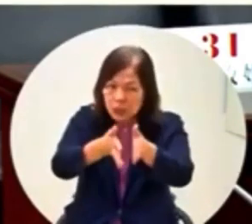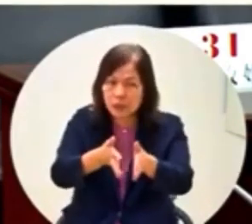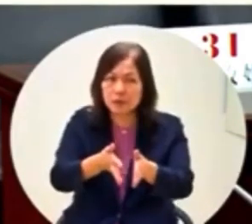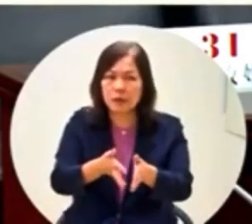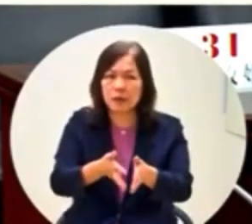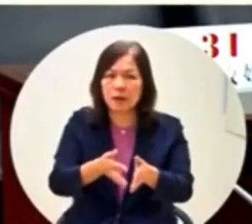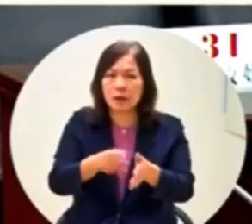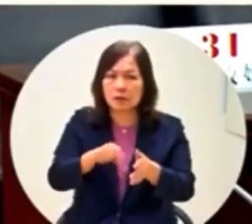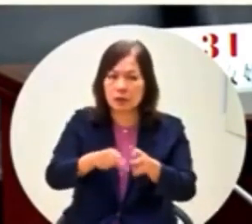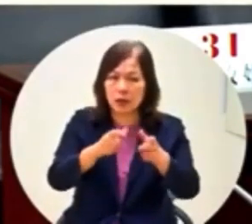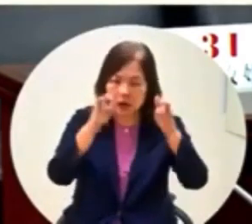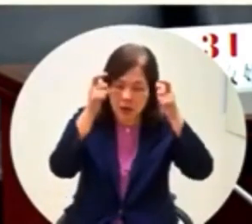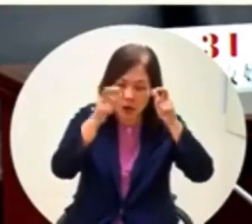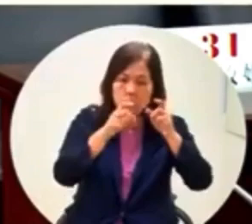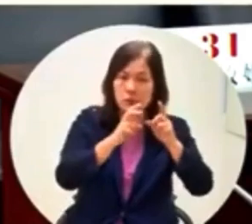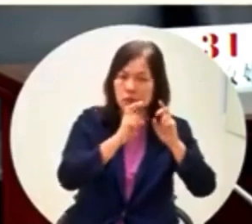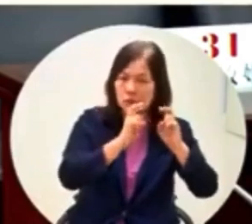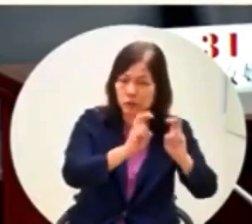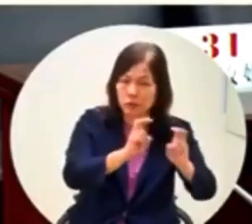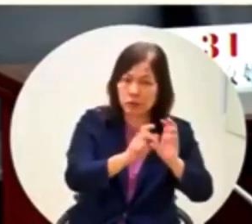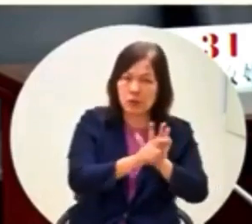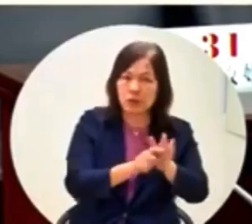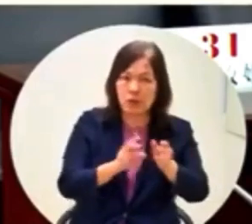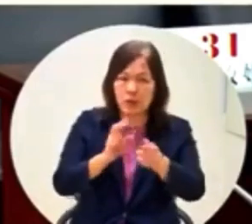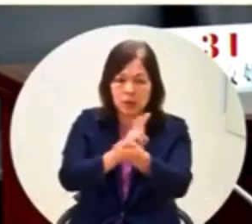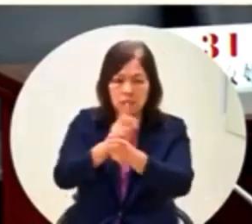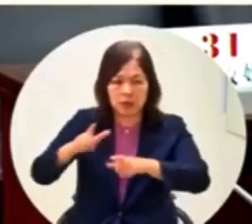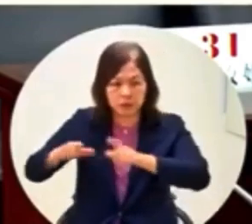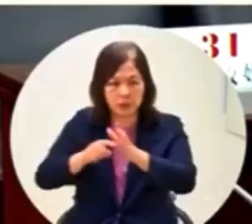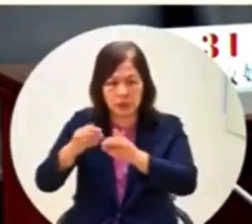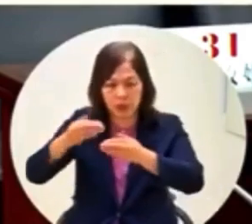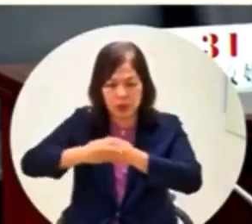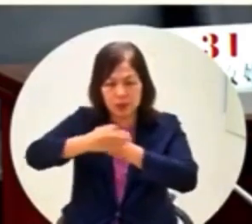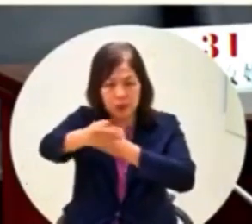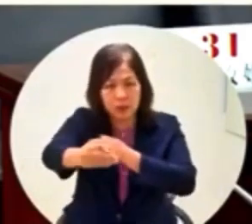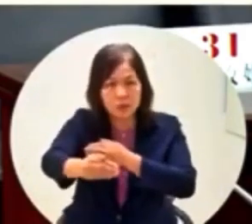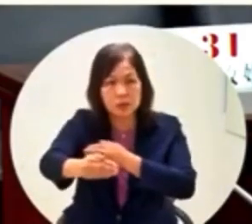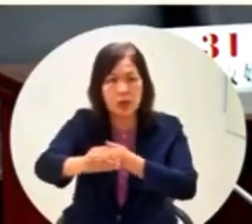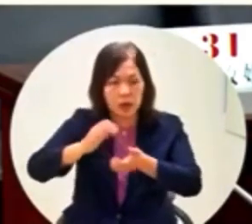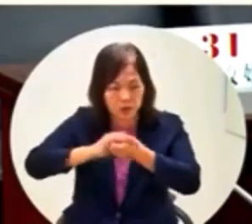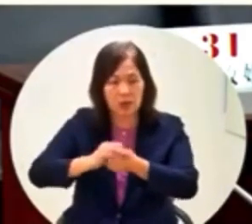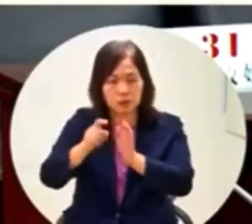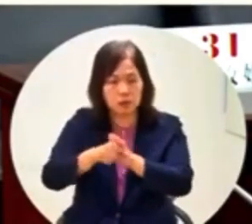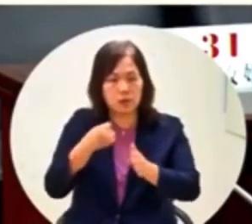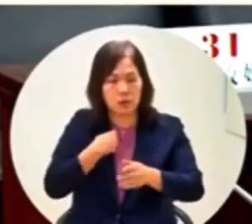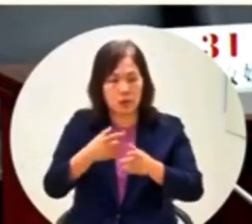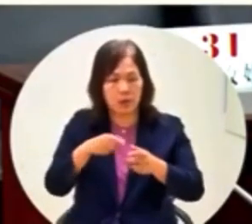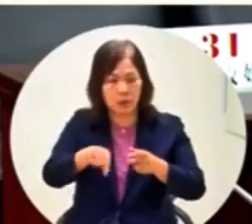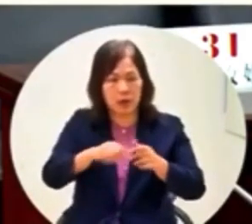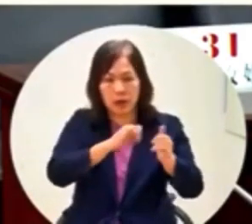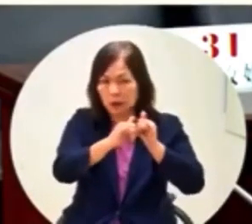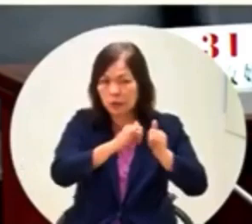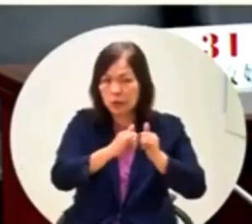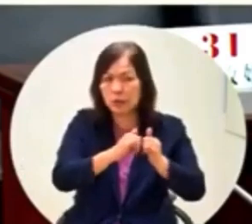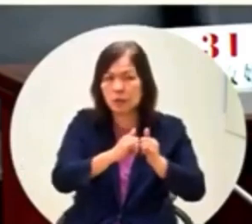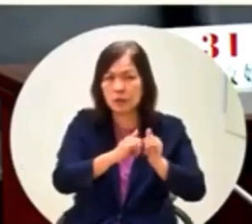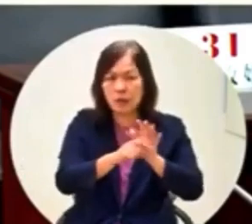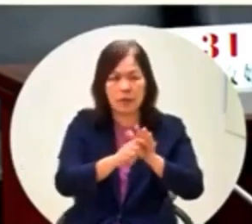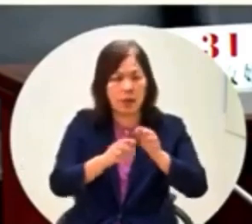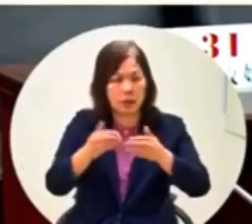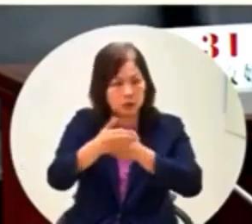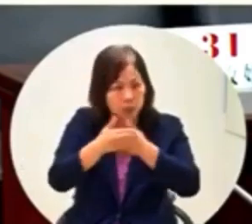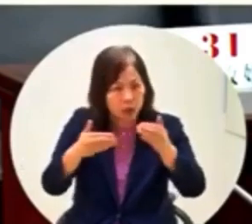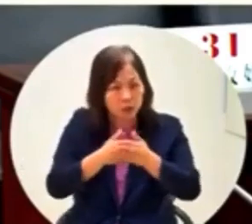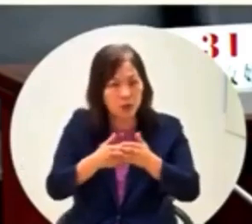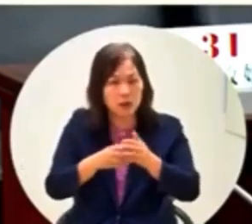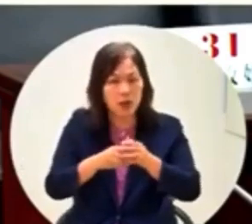这一条高雄捷运林园延伸线一定要确保我们当地居民的一个交通以及通